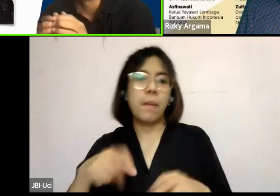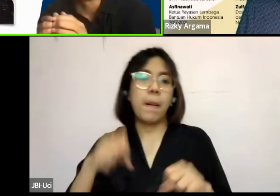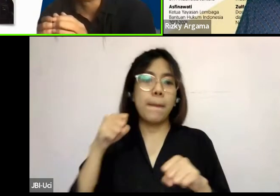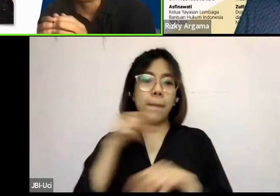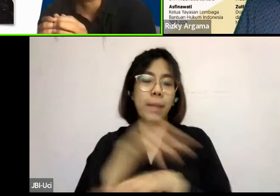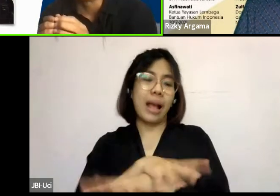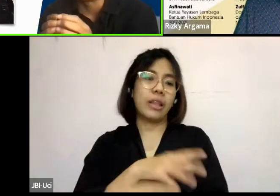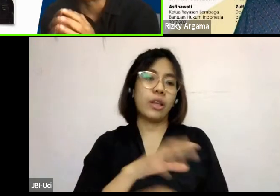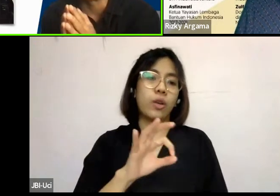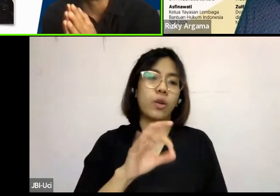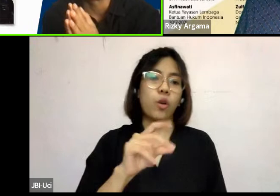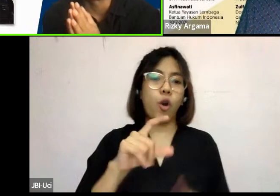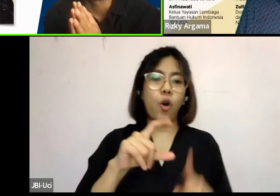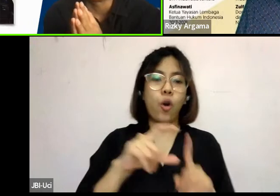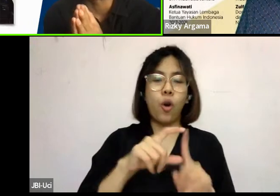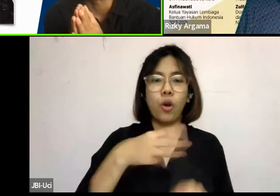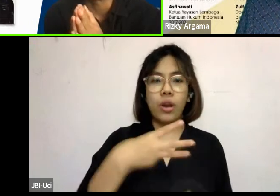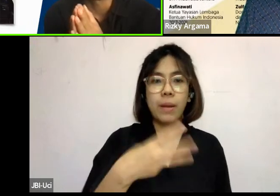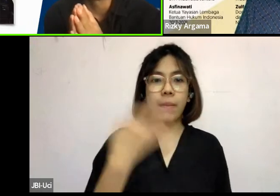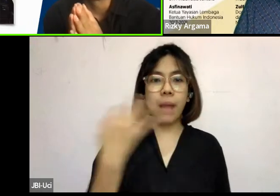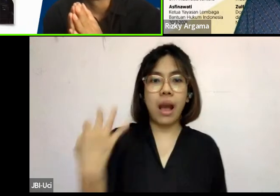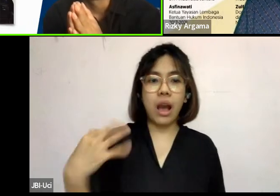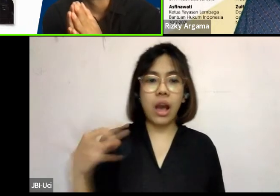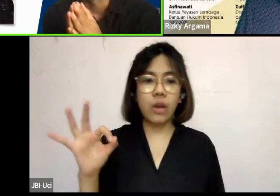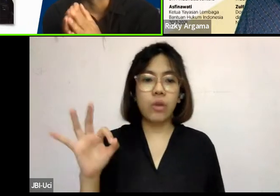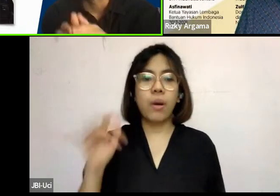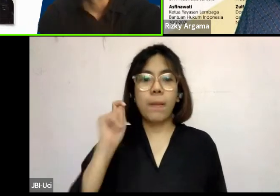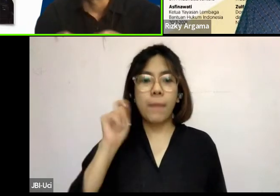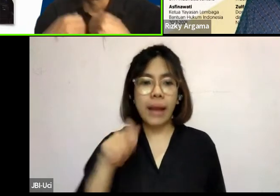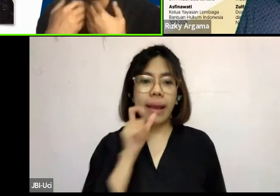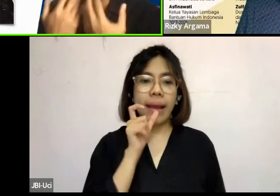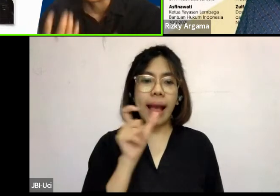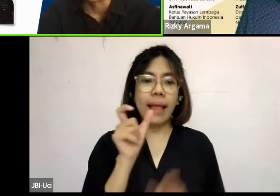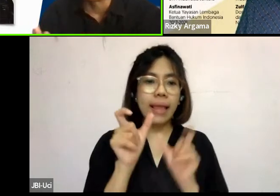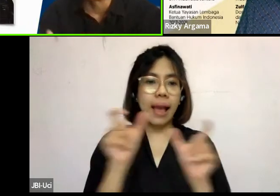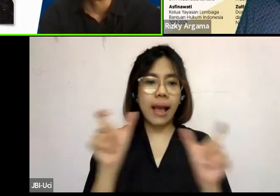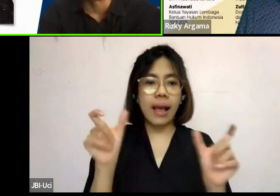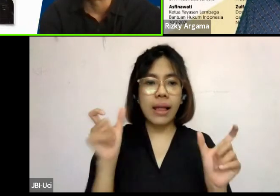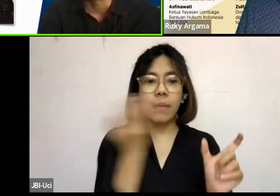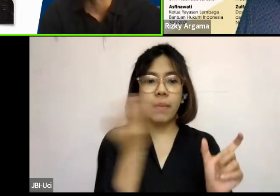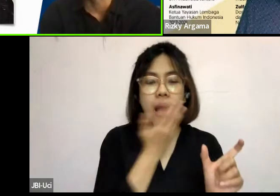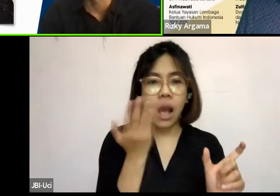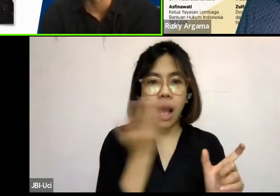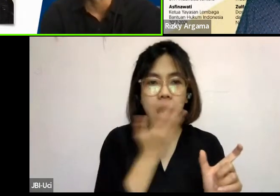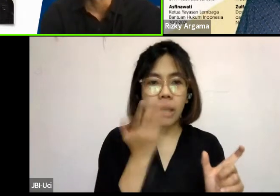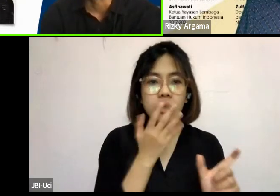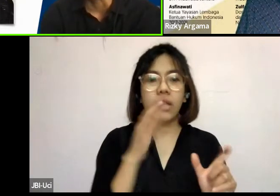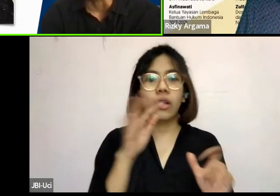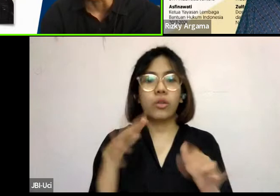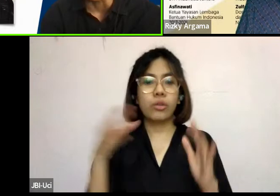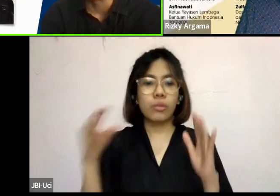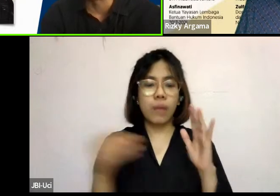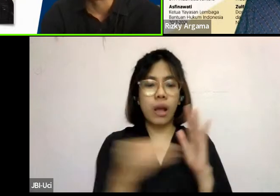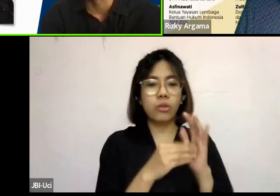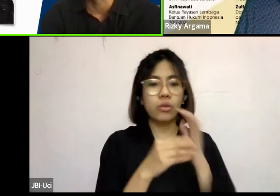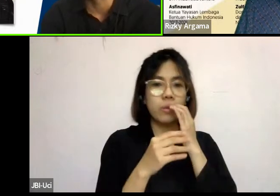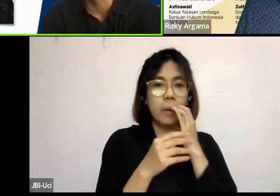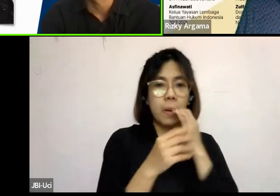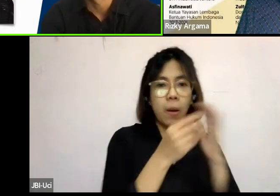rezim orde baru menggunakan bahasa pertama ke juga diperuntukkan untuk